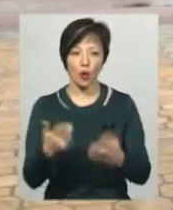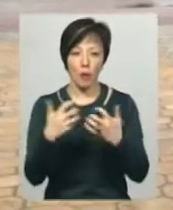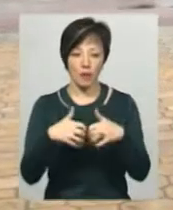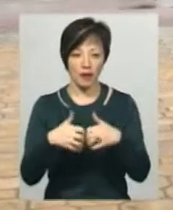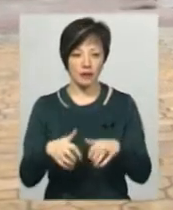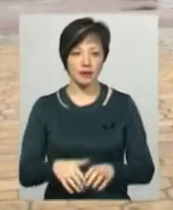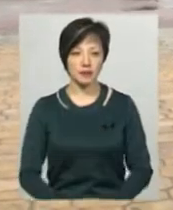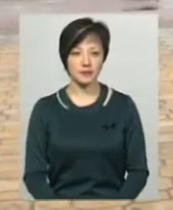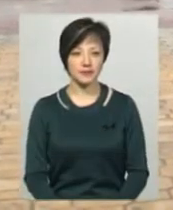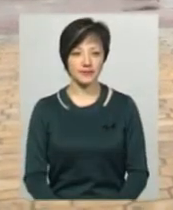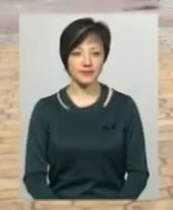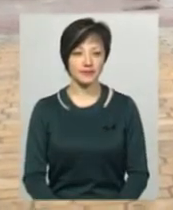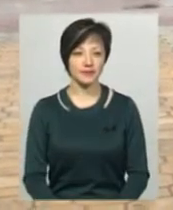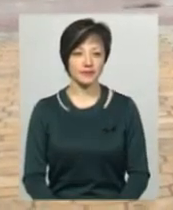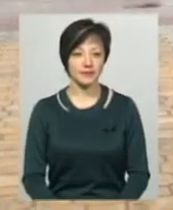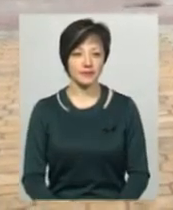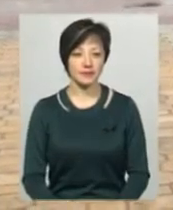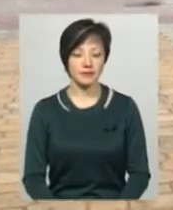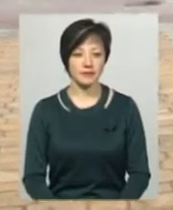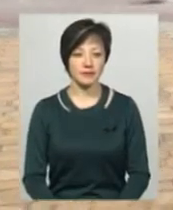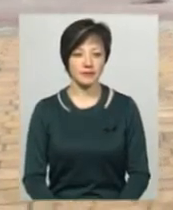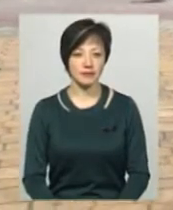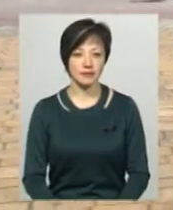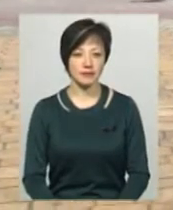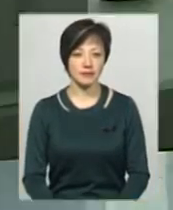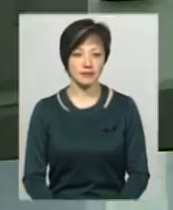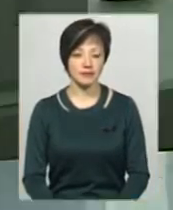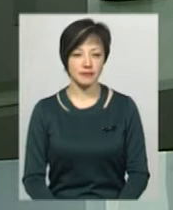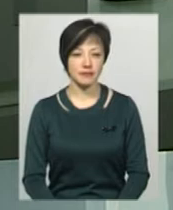Анастасія Олексюк, Віктор Кривий, Юрій Чорний. Новини Поділля-Центр.